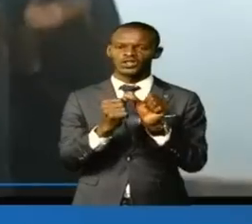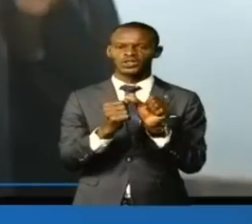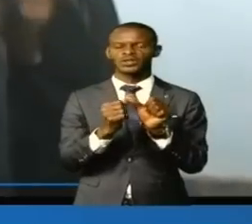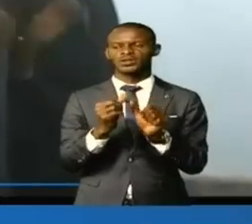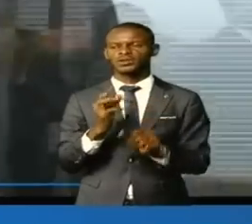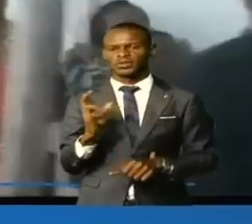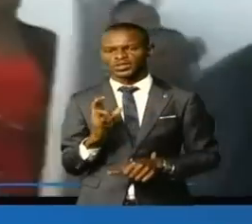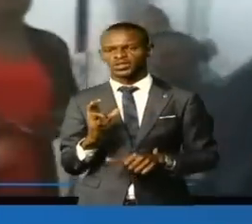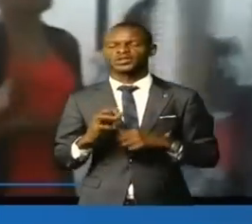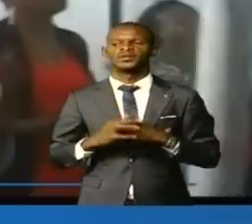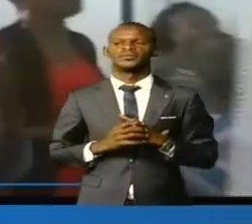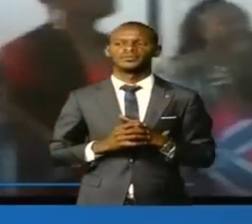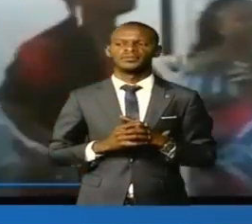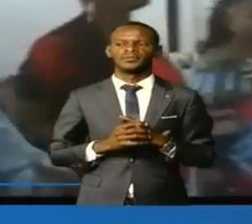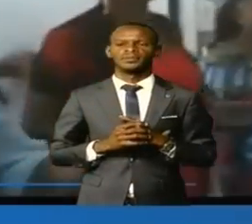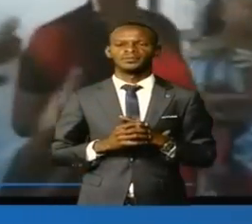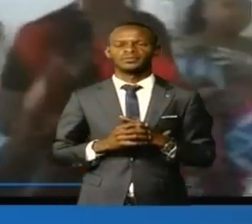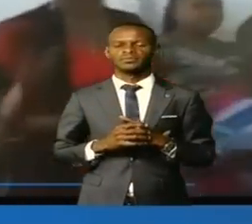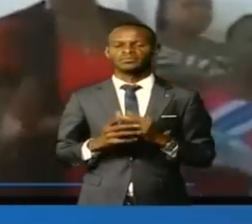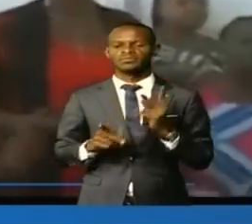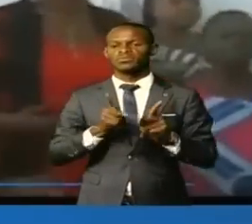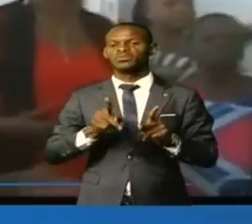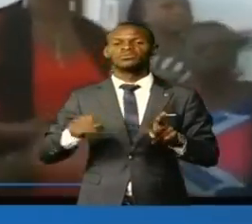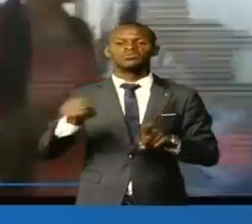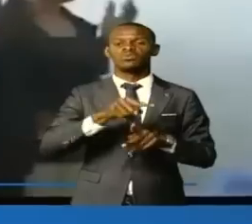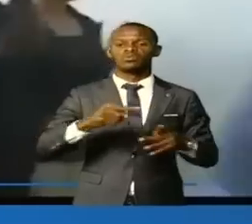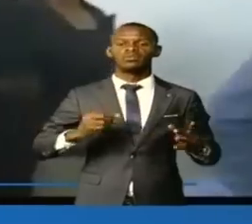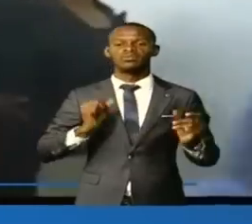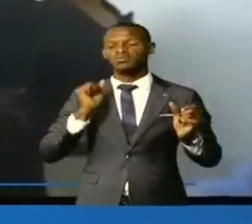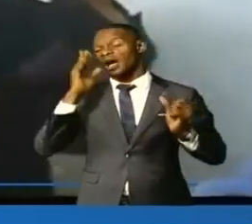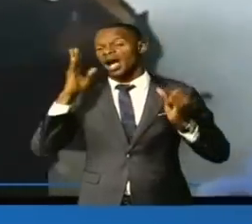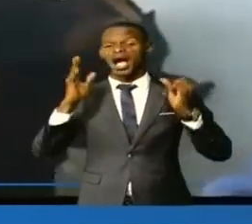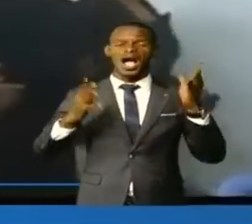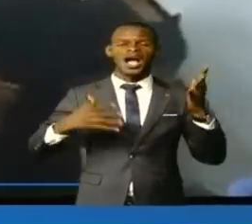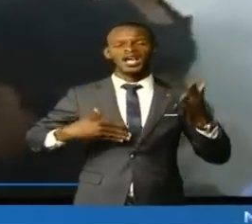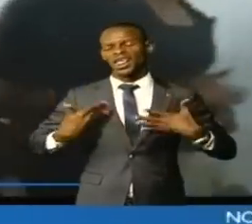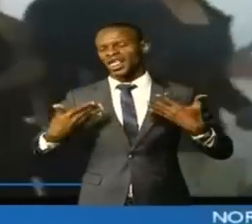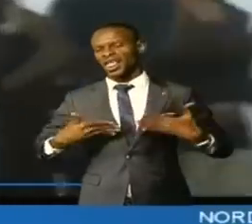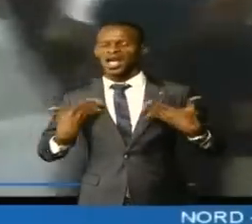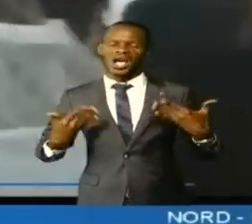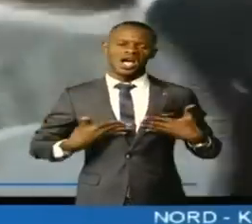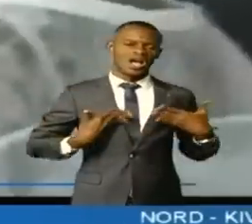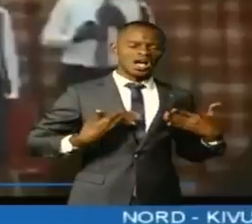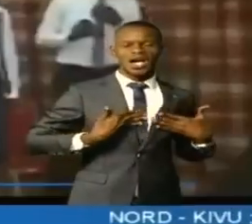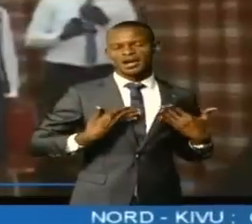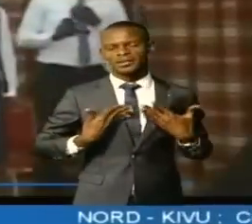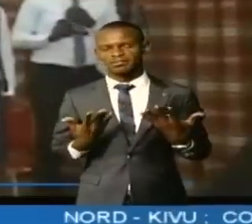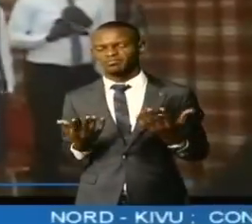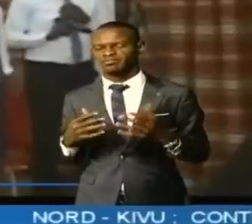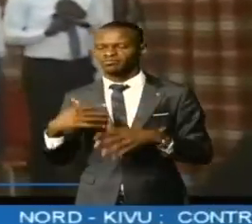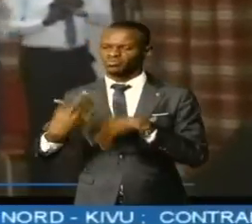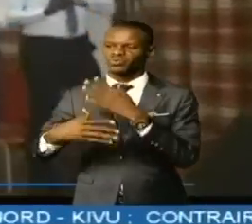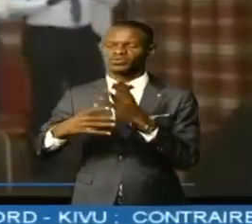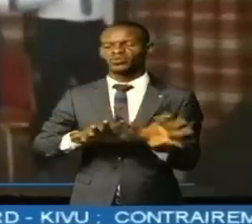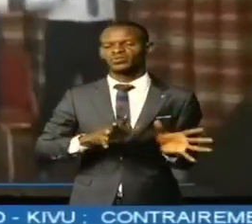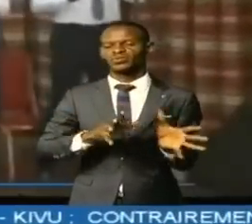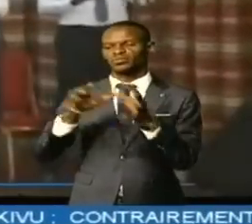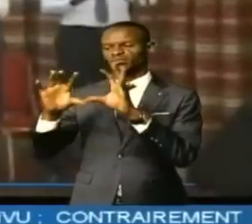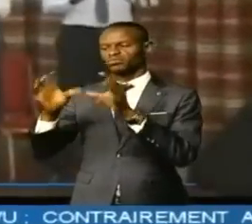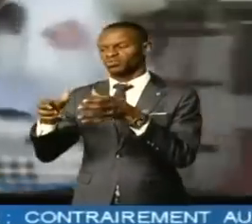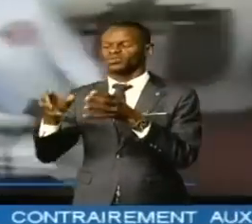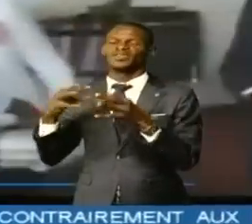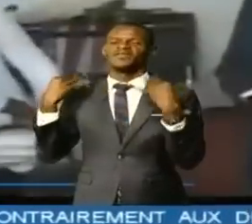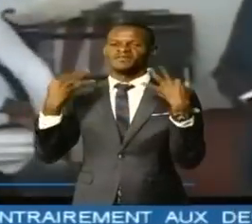Les ovations nourries des chants et des pas de danse étaient au rendez-vous. Après l'église, une soirée dansante et des réceptions